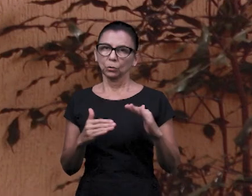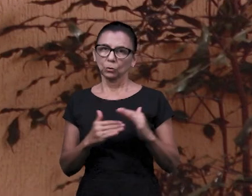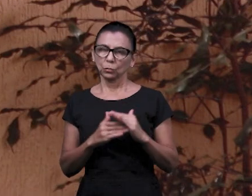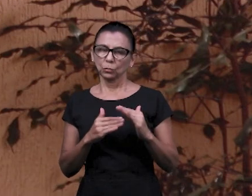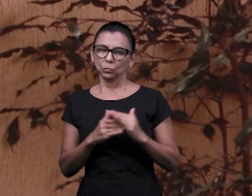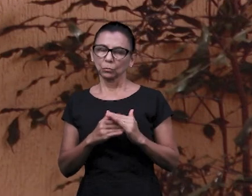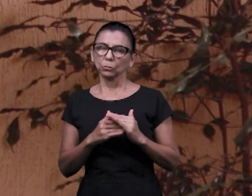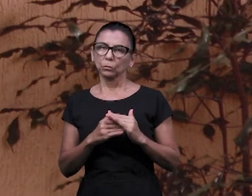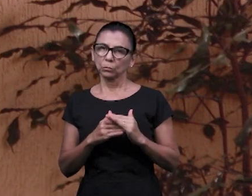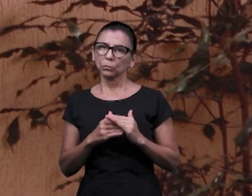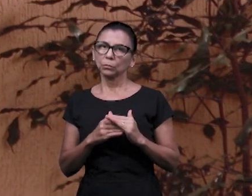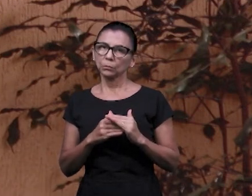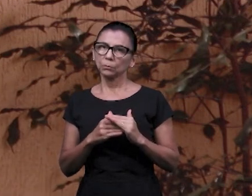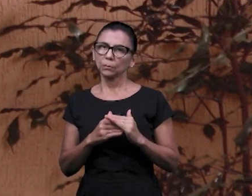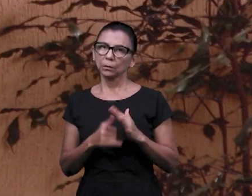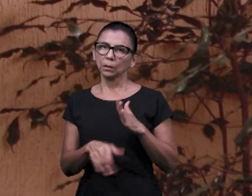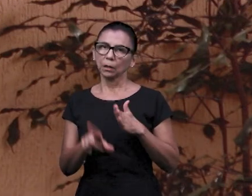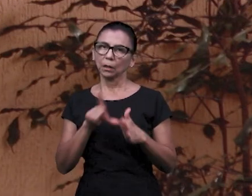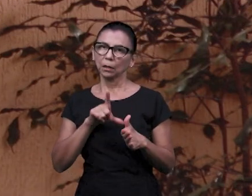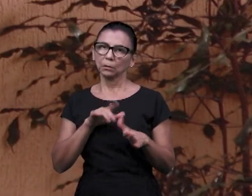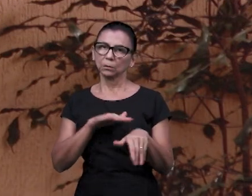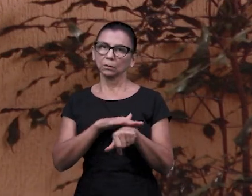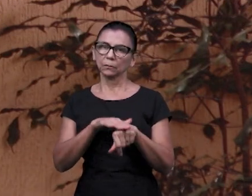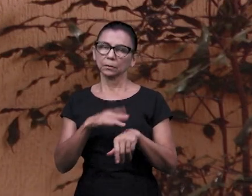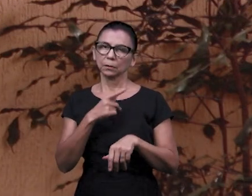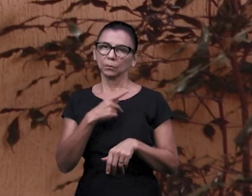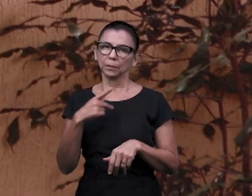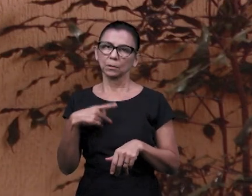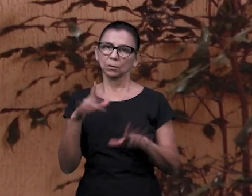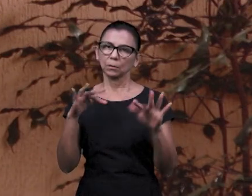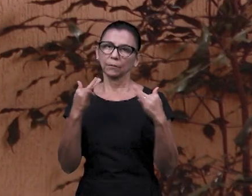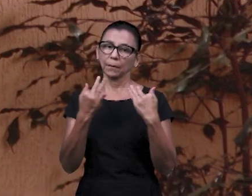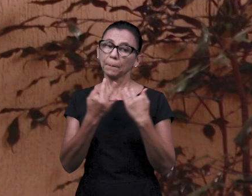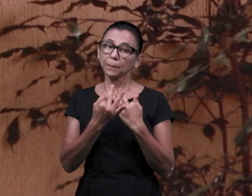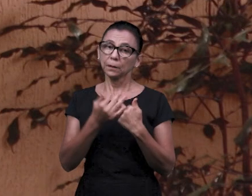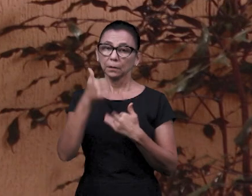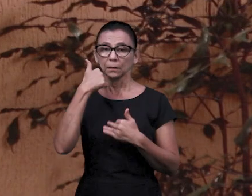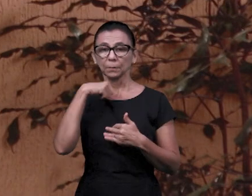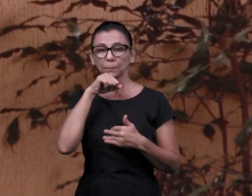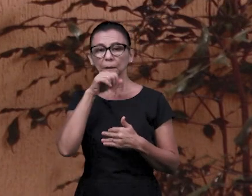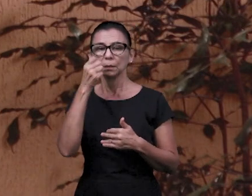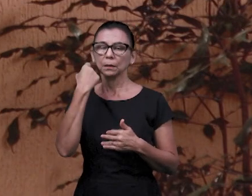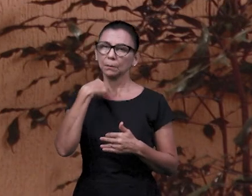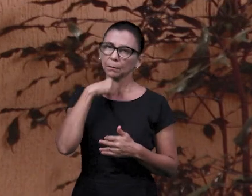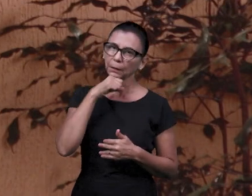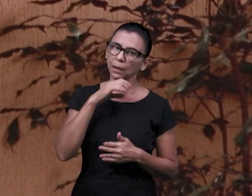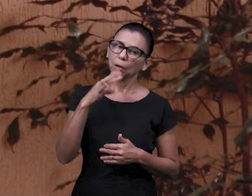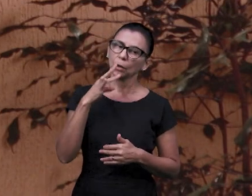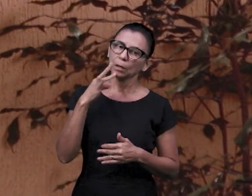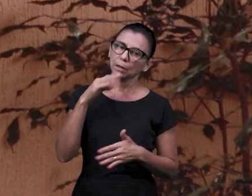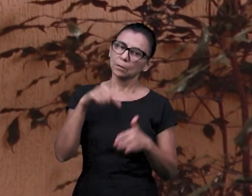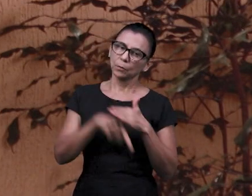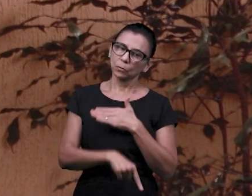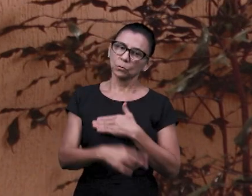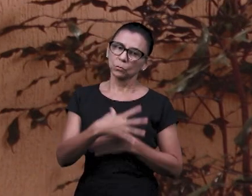l'accord du pasteur de l'église en parlant aux parents, parce que les parents connaissent plus leurs enfants.